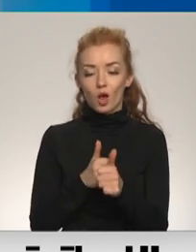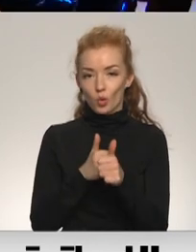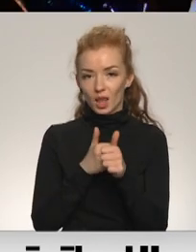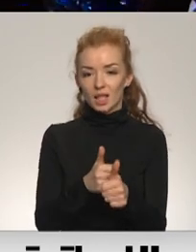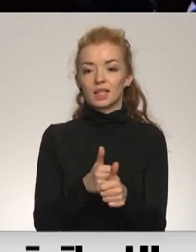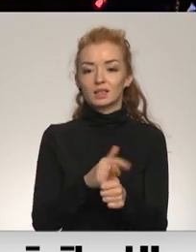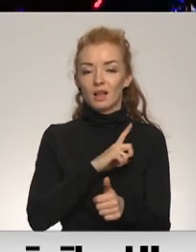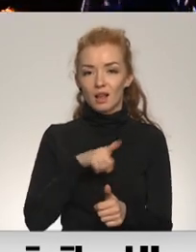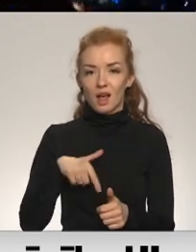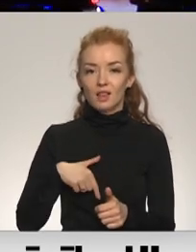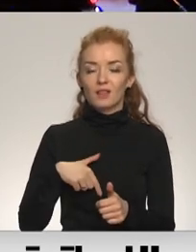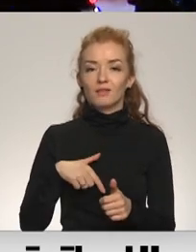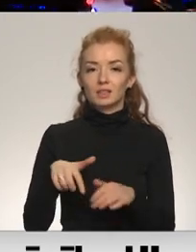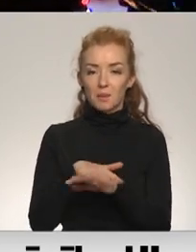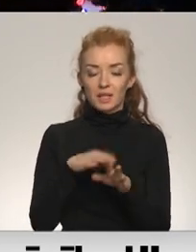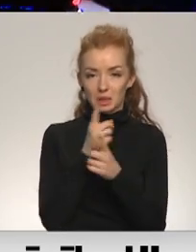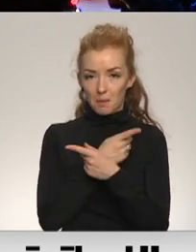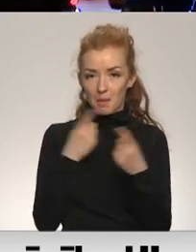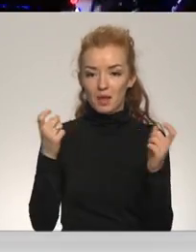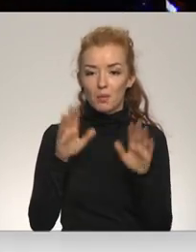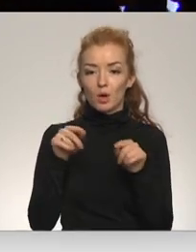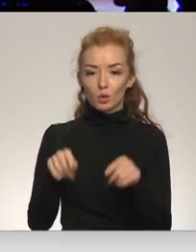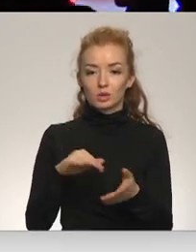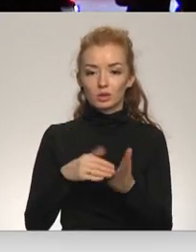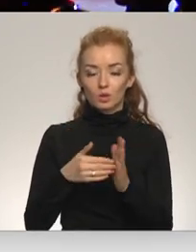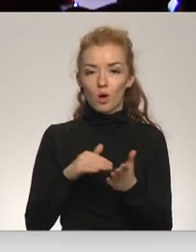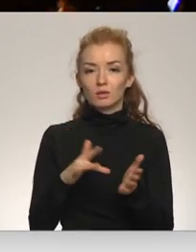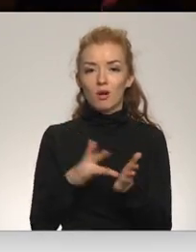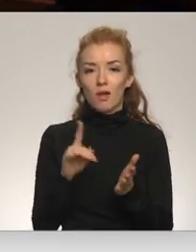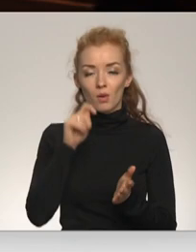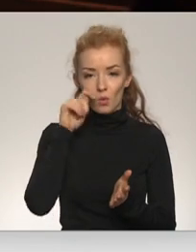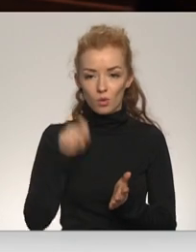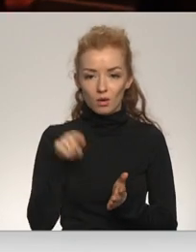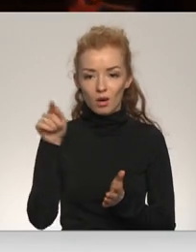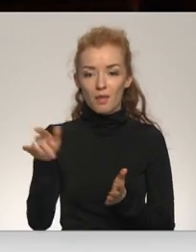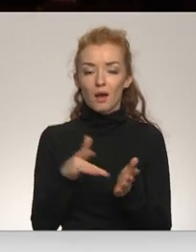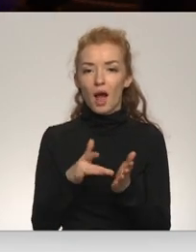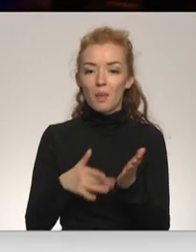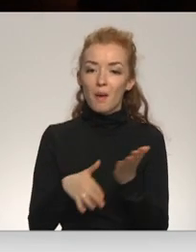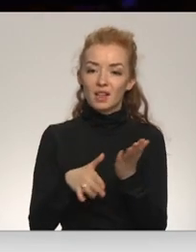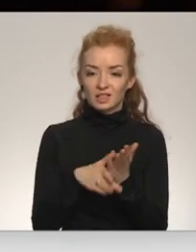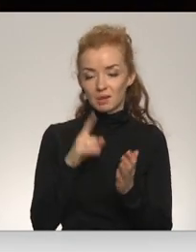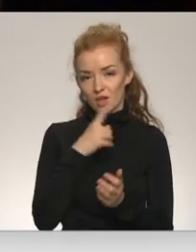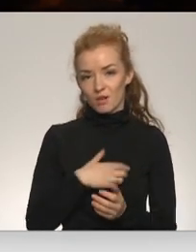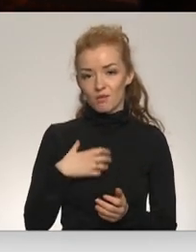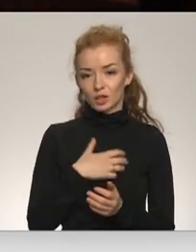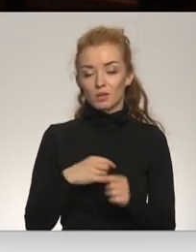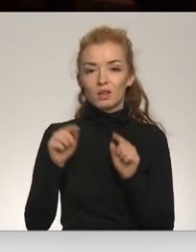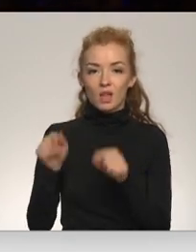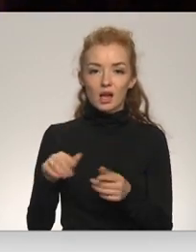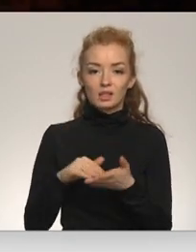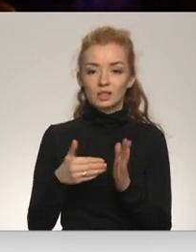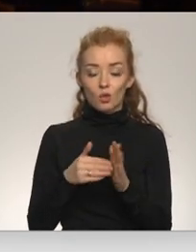līdzi sabiedriskajiem mēdījiem par to situāciju, kāda ir Ukrainā un kāda palīdzība ir vajadzīga. Es pieņemu, ka tā situācija